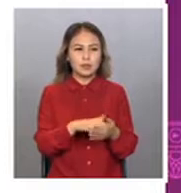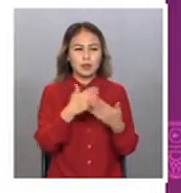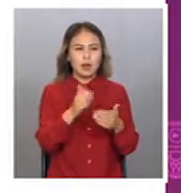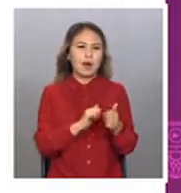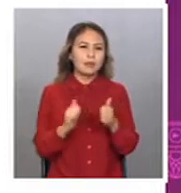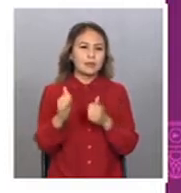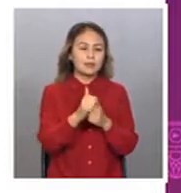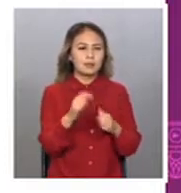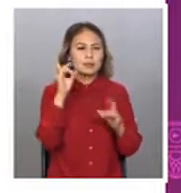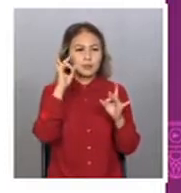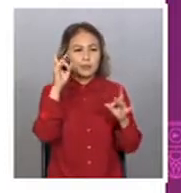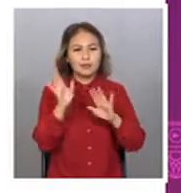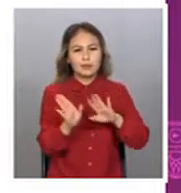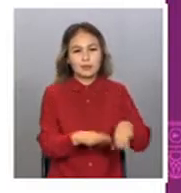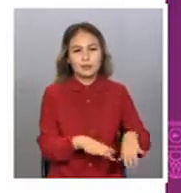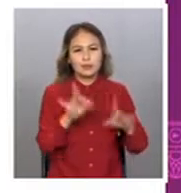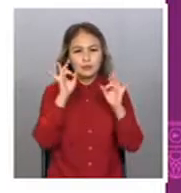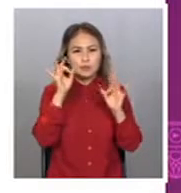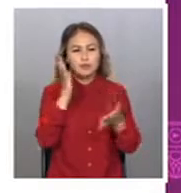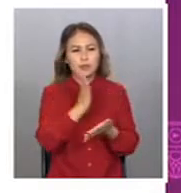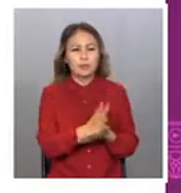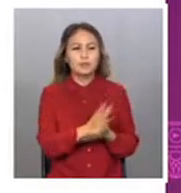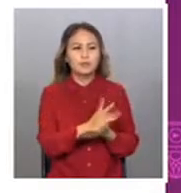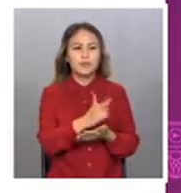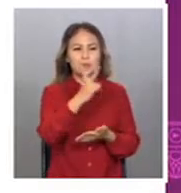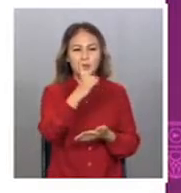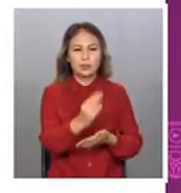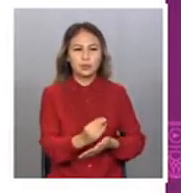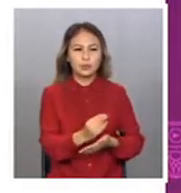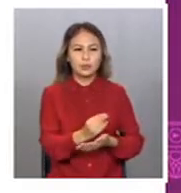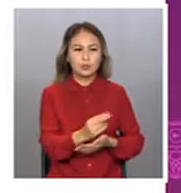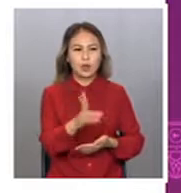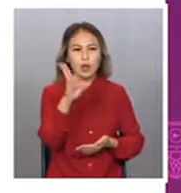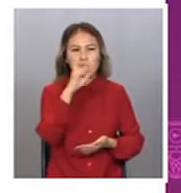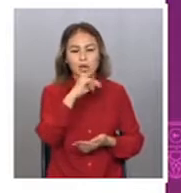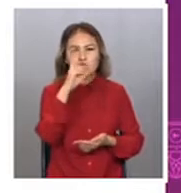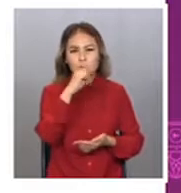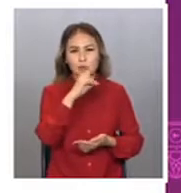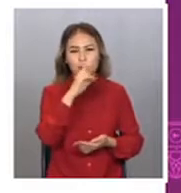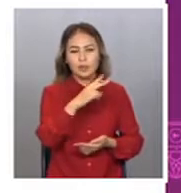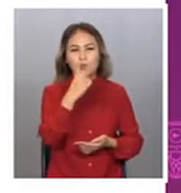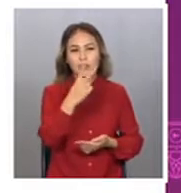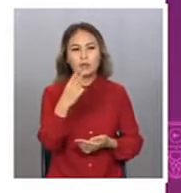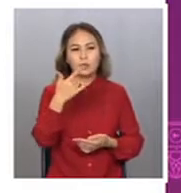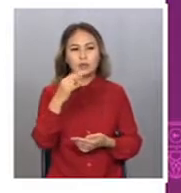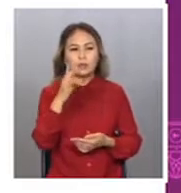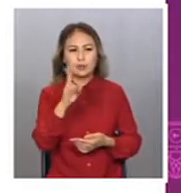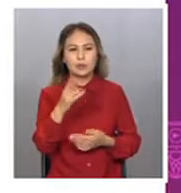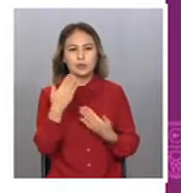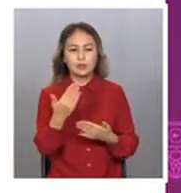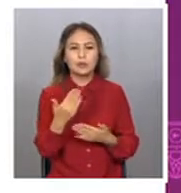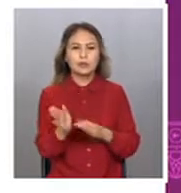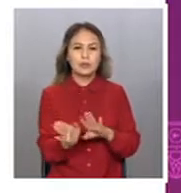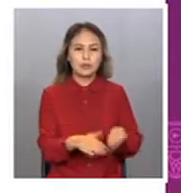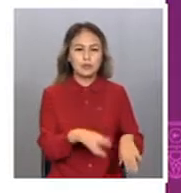алдыңғы дыбыс кейінгі дыбысқа әсер етіп тұр. Екі күндік, айтылуы екі күндік.